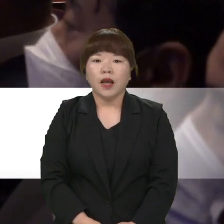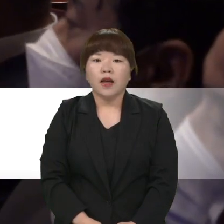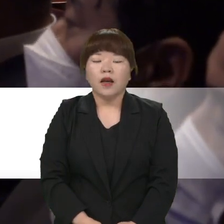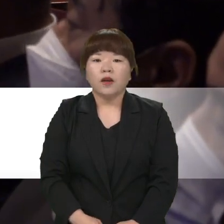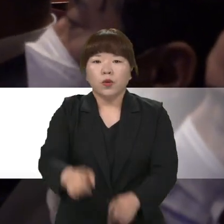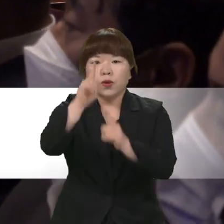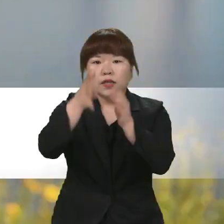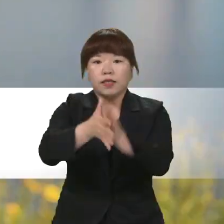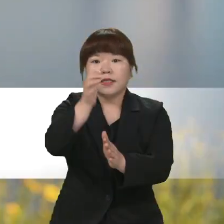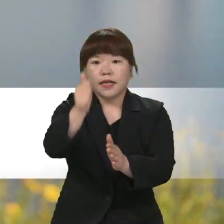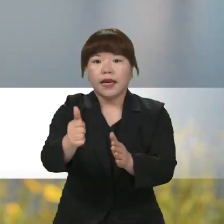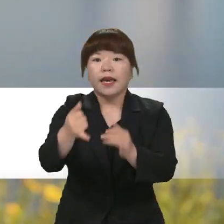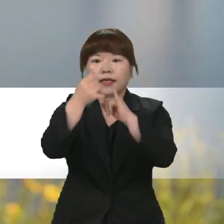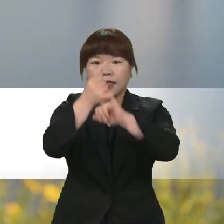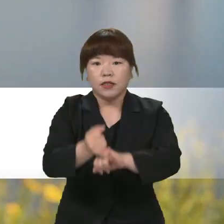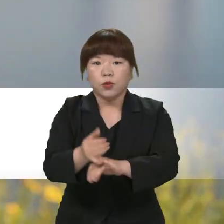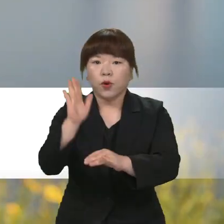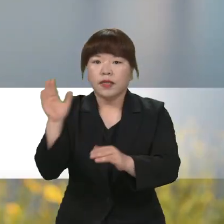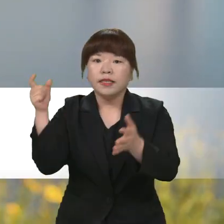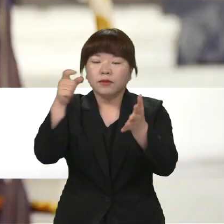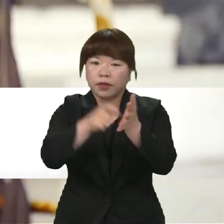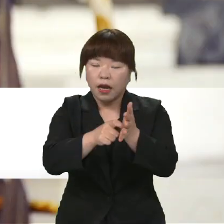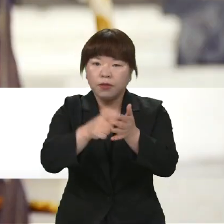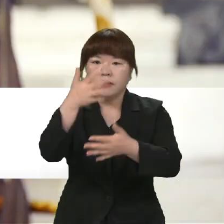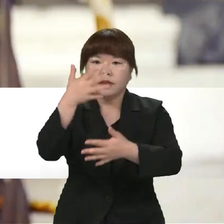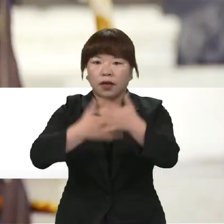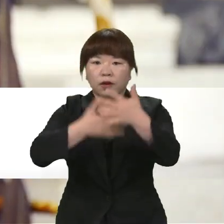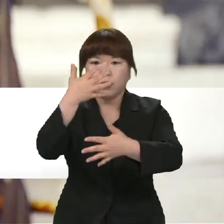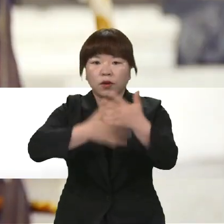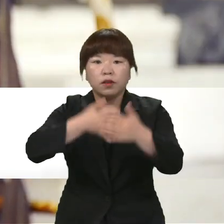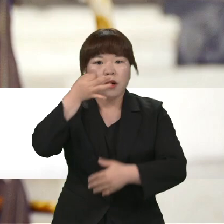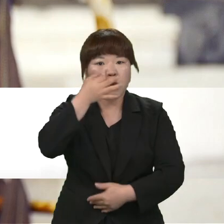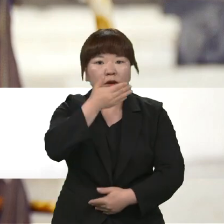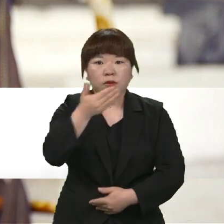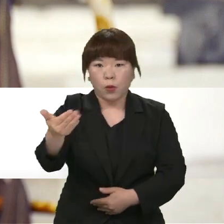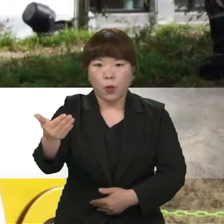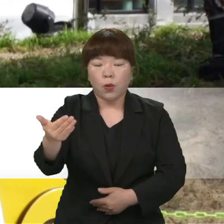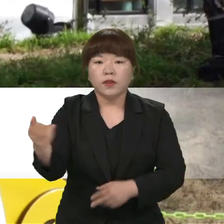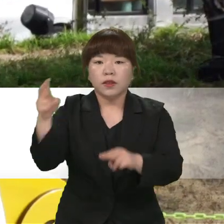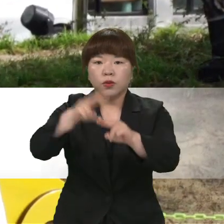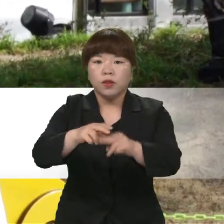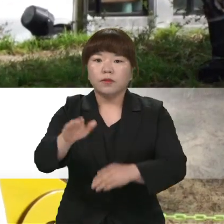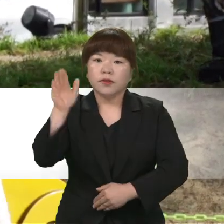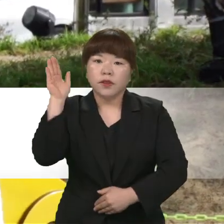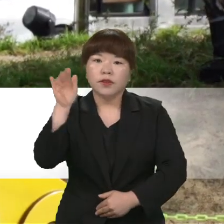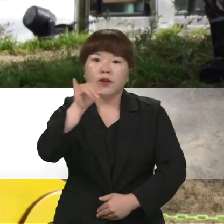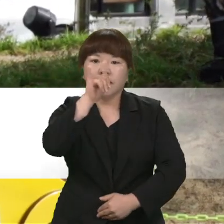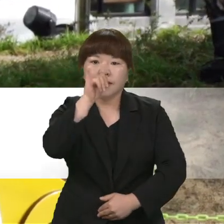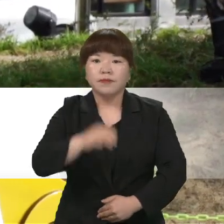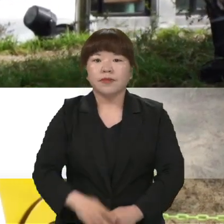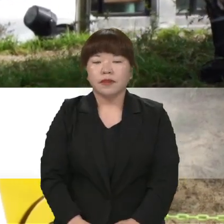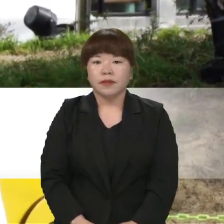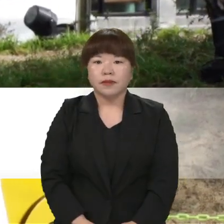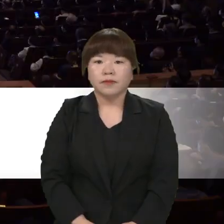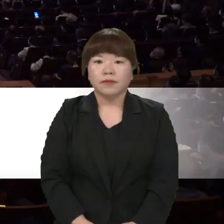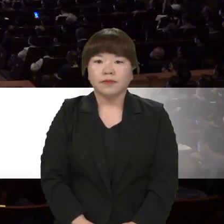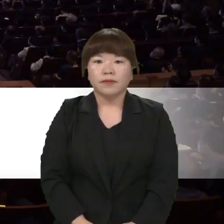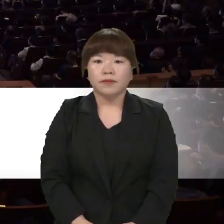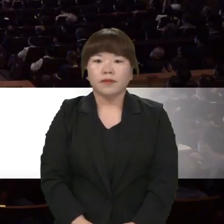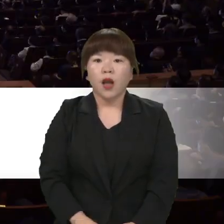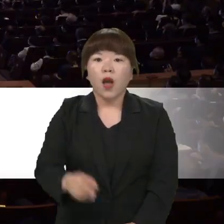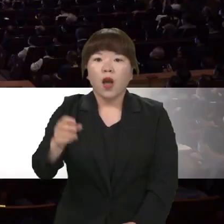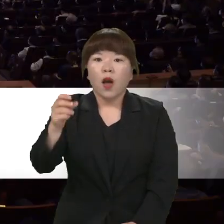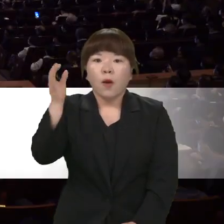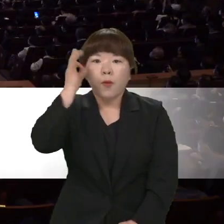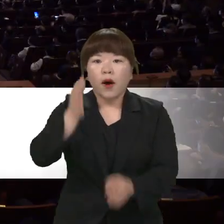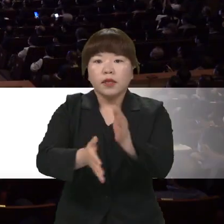이후 이강덕 시장의 약속과 다짐을 담은 민선 8기 약속 영상 상영과 취임 선서 가 이어졌습니다 특히